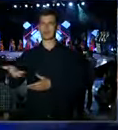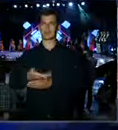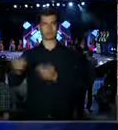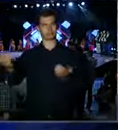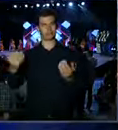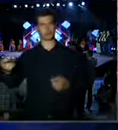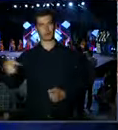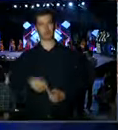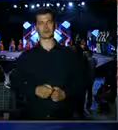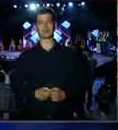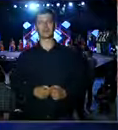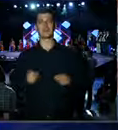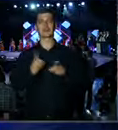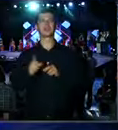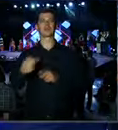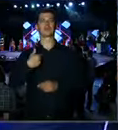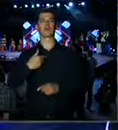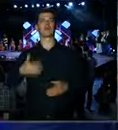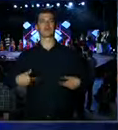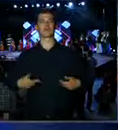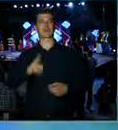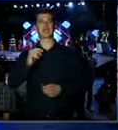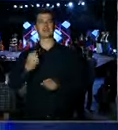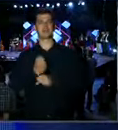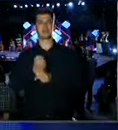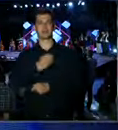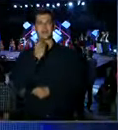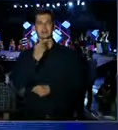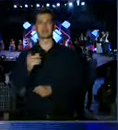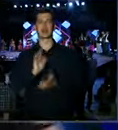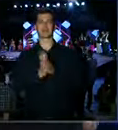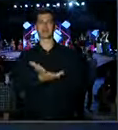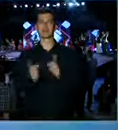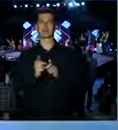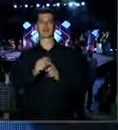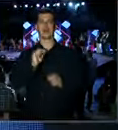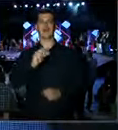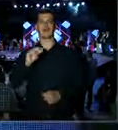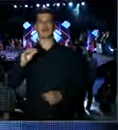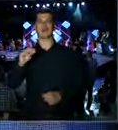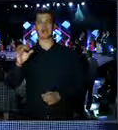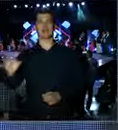nas. Uzdrowisko Kamień Pomorski S.A. Rehabilitacja Specjalistyczna, Akademia Pedagogiki